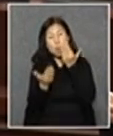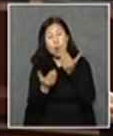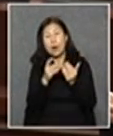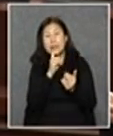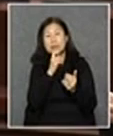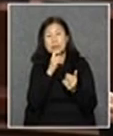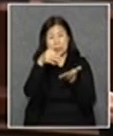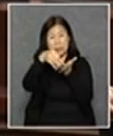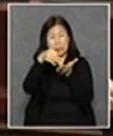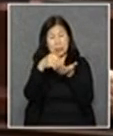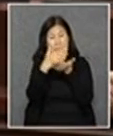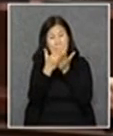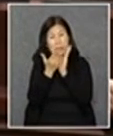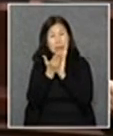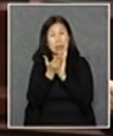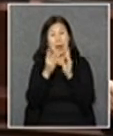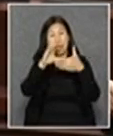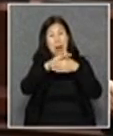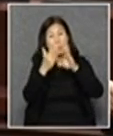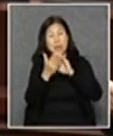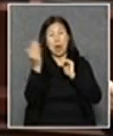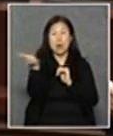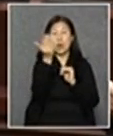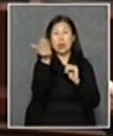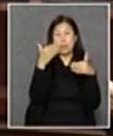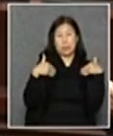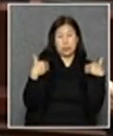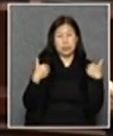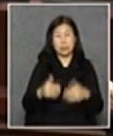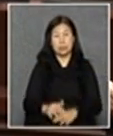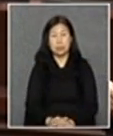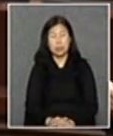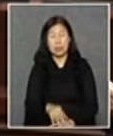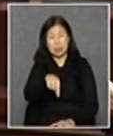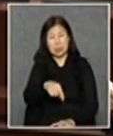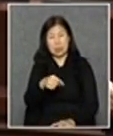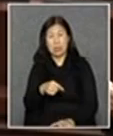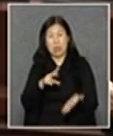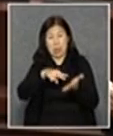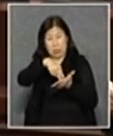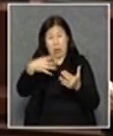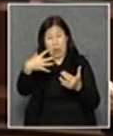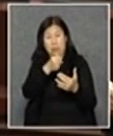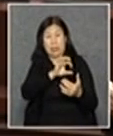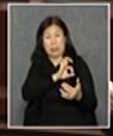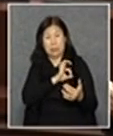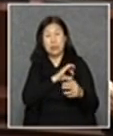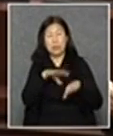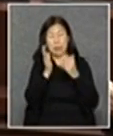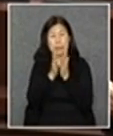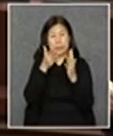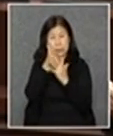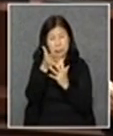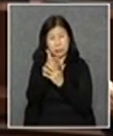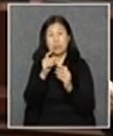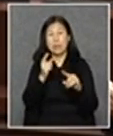參加各項文娛和旅遊活動的。如果主辦機構能夠主動地爭取，